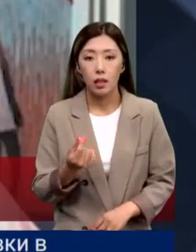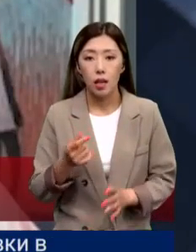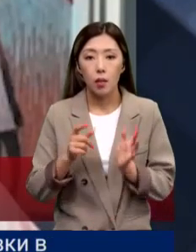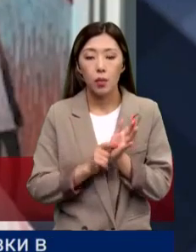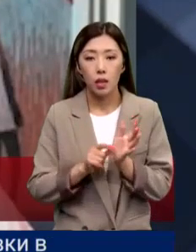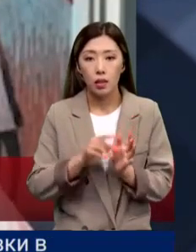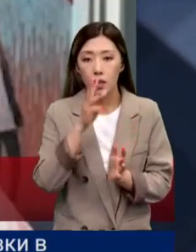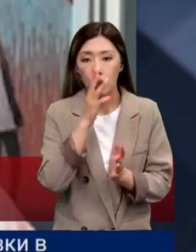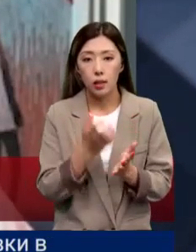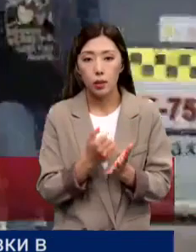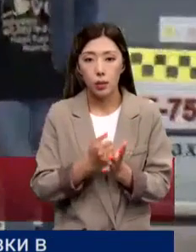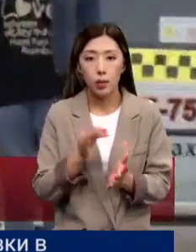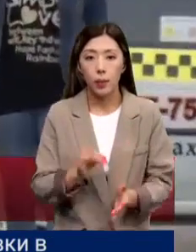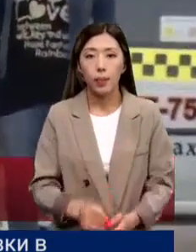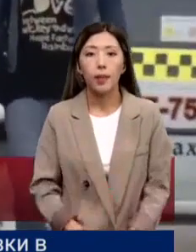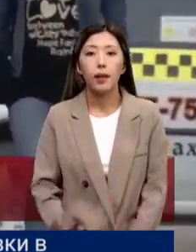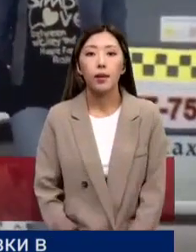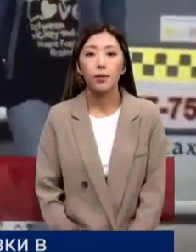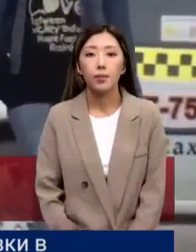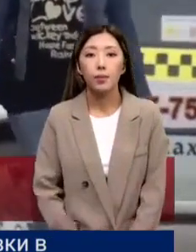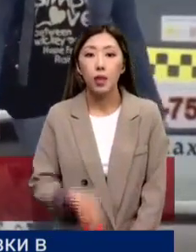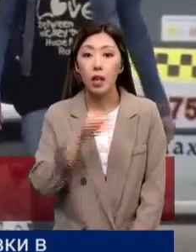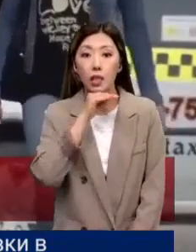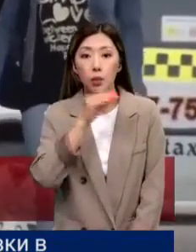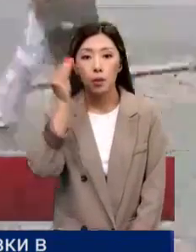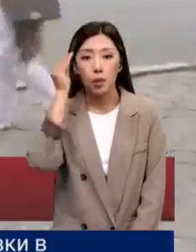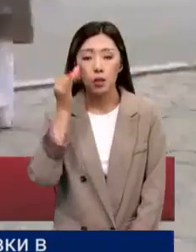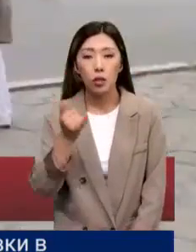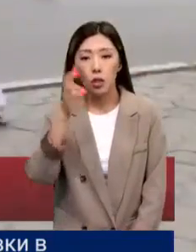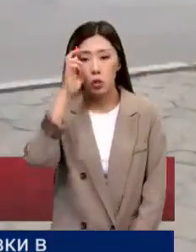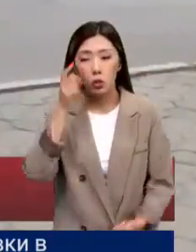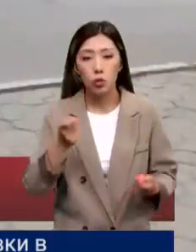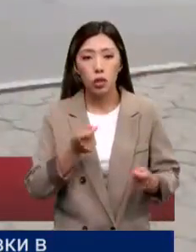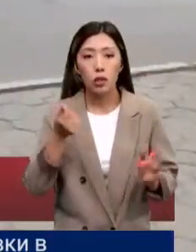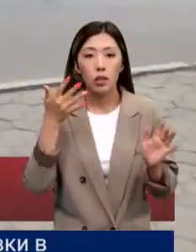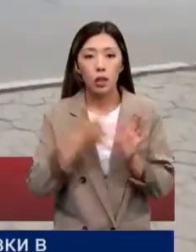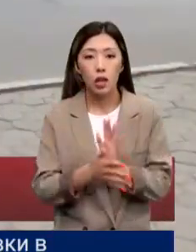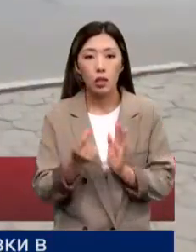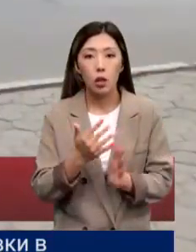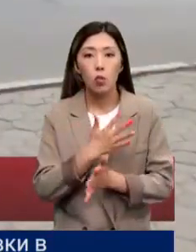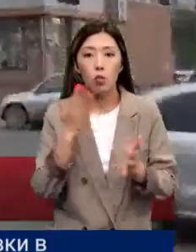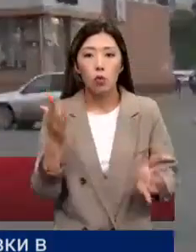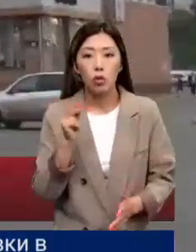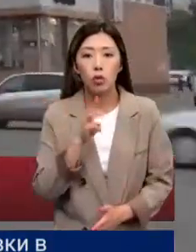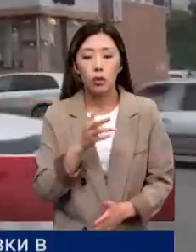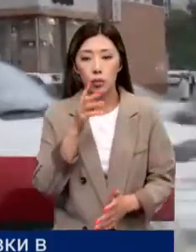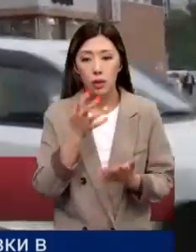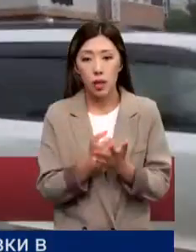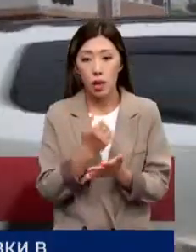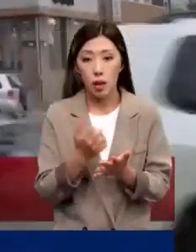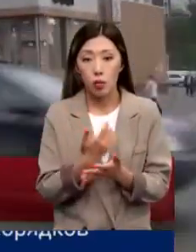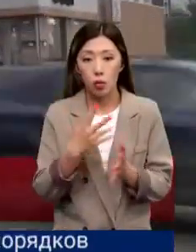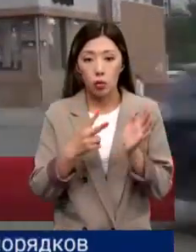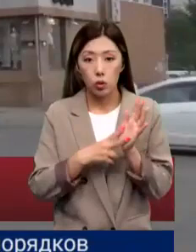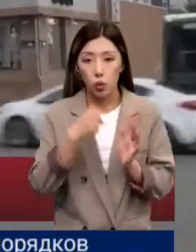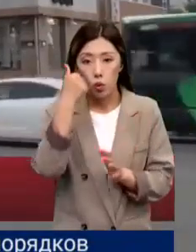пенсии, зарплаты, пособия? По словам экспертов, сейчас правительство тратит больше, чем зарабатывает. При этом уже седьмой год подряд траты